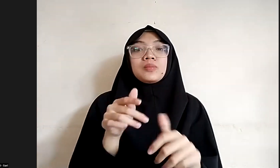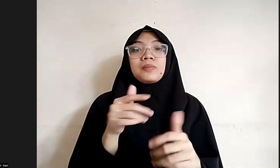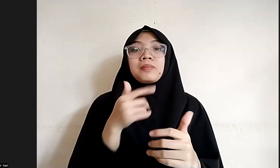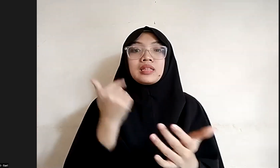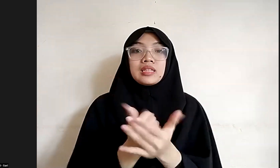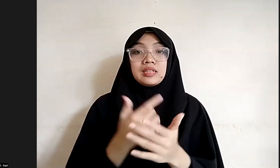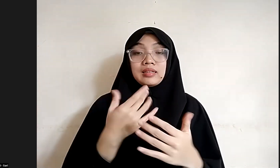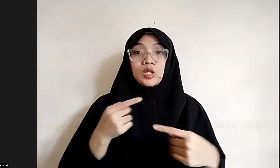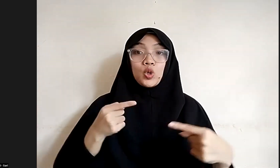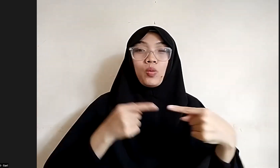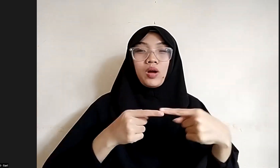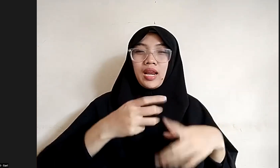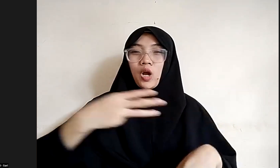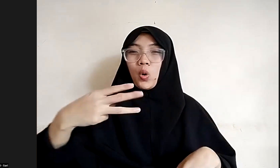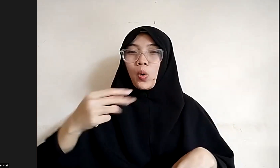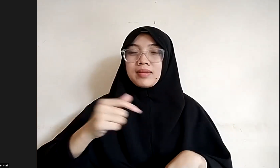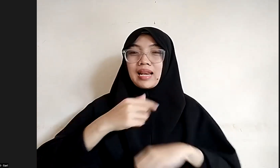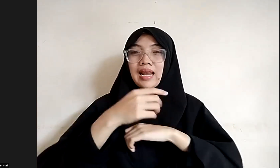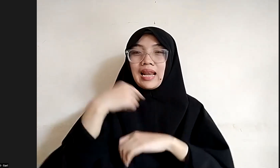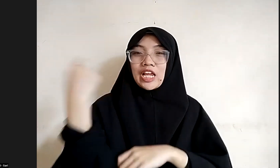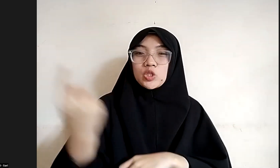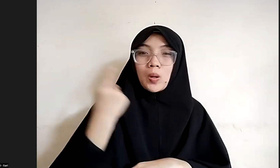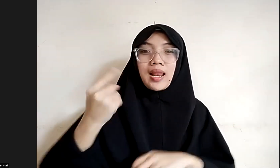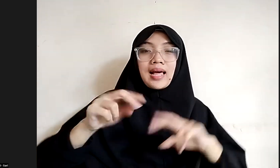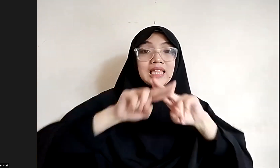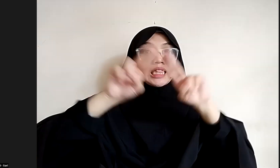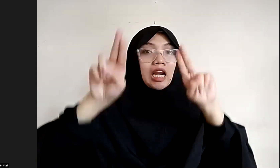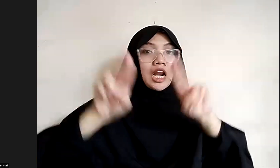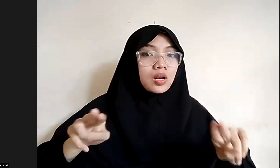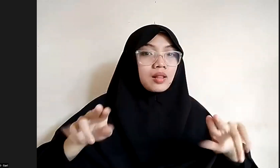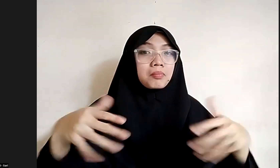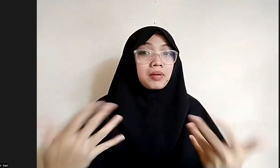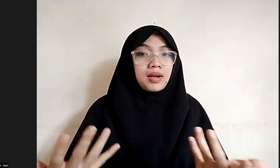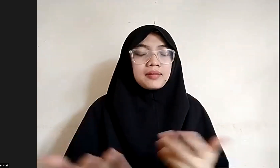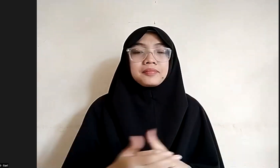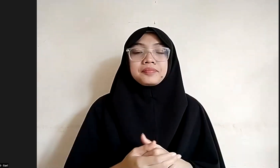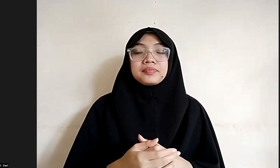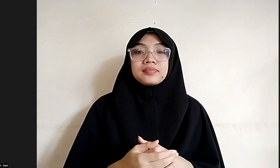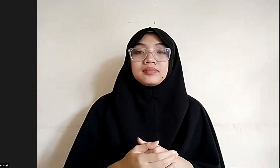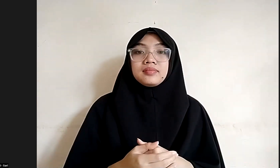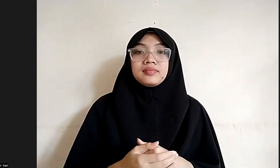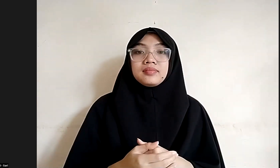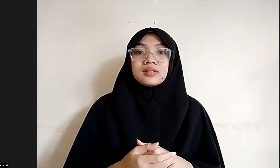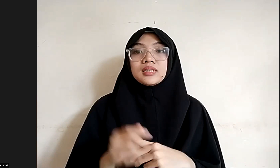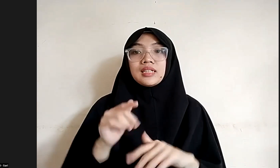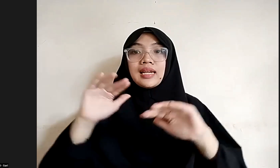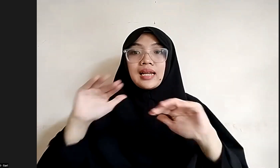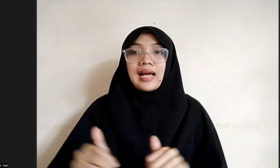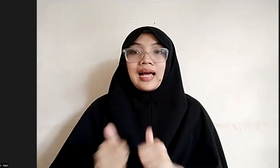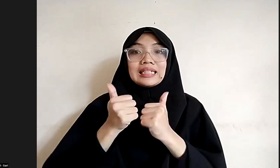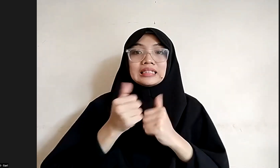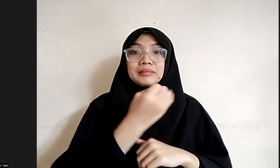dengan ekonomi nasional dan internasional, kita akan coba lihat di, ini dari hasil beberapa diskusi yang kami